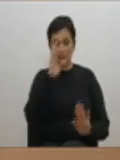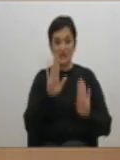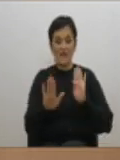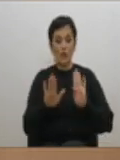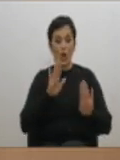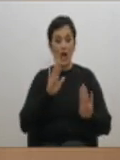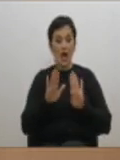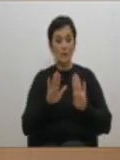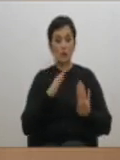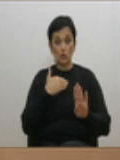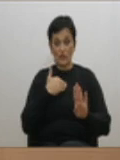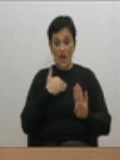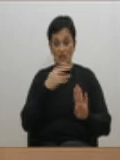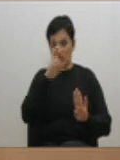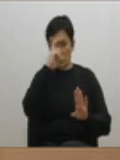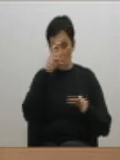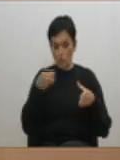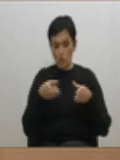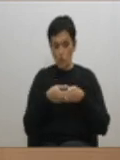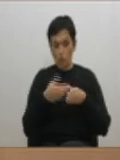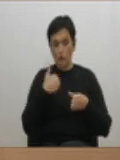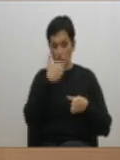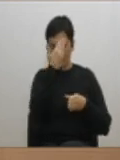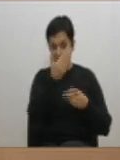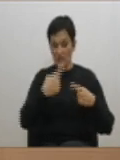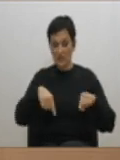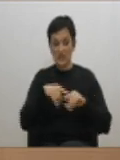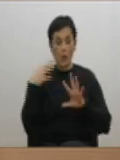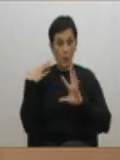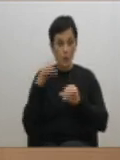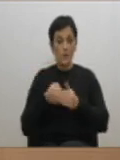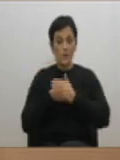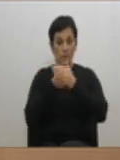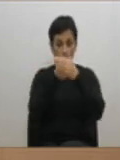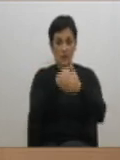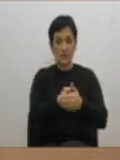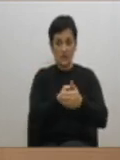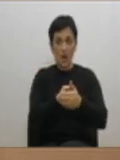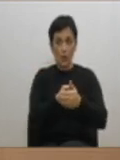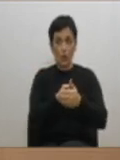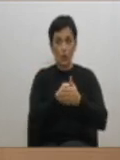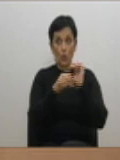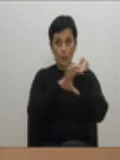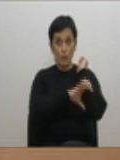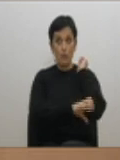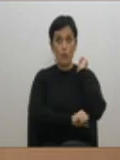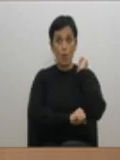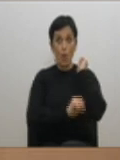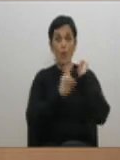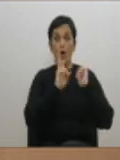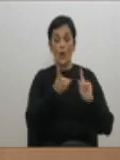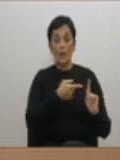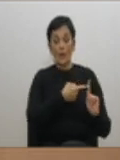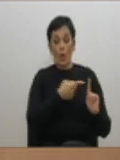ხელმძღვანელობით ჩვენი სახელმწიფო გუნდის და ჩვენი საზოგადოების ხარდაჭერით იქნა მიღწეული. Ბოლო ორი წლის